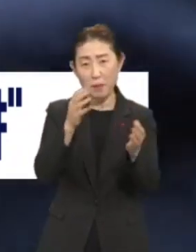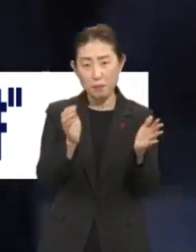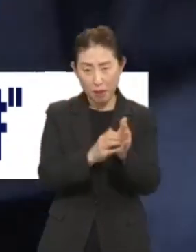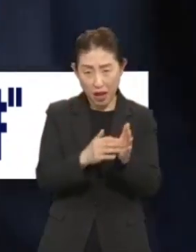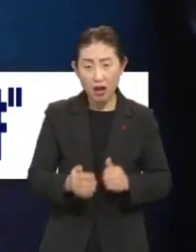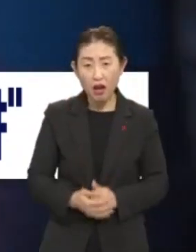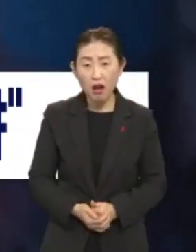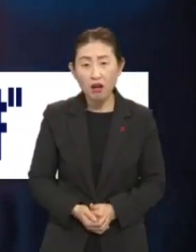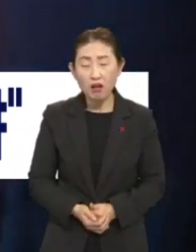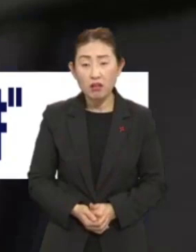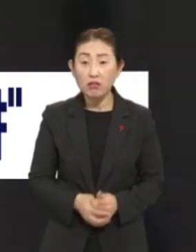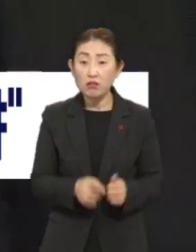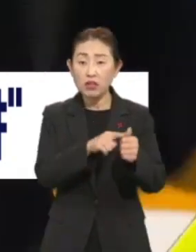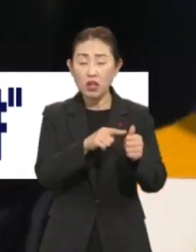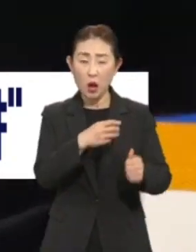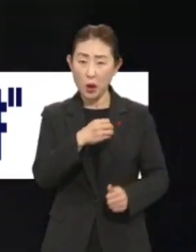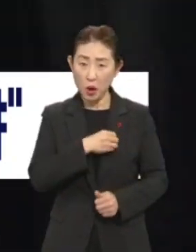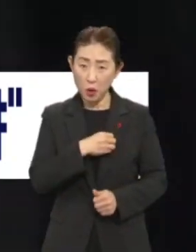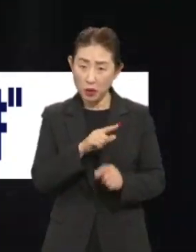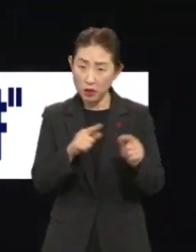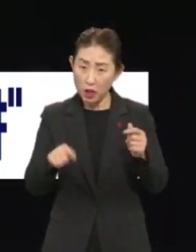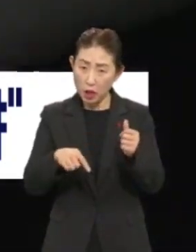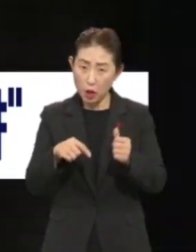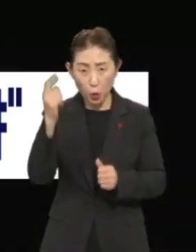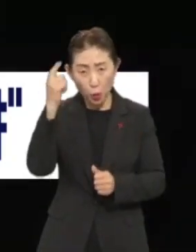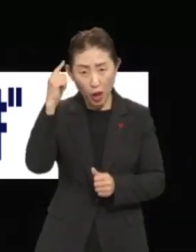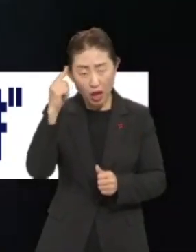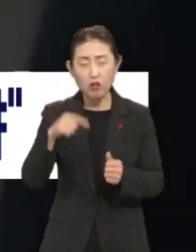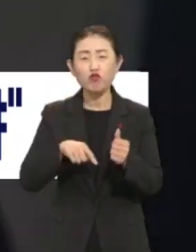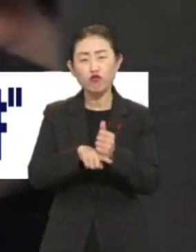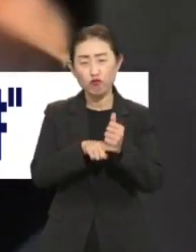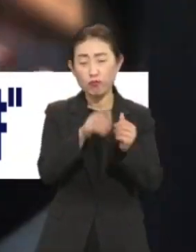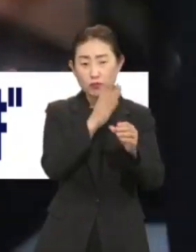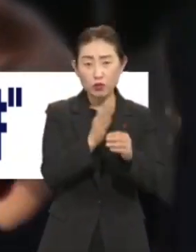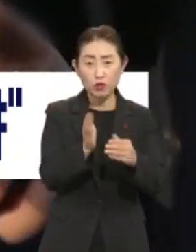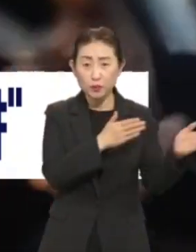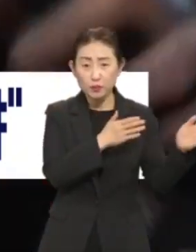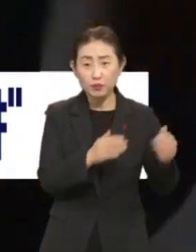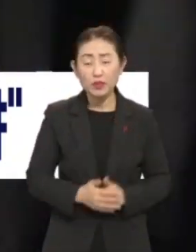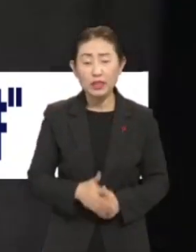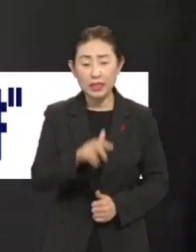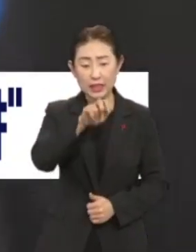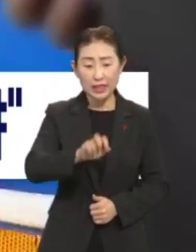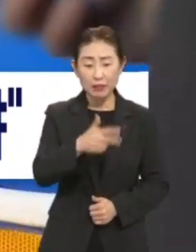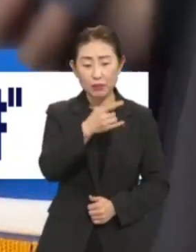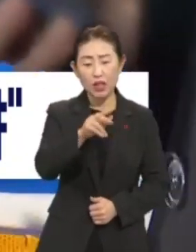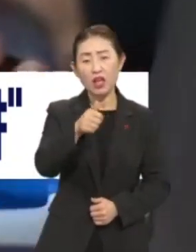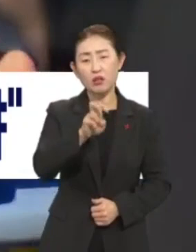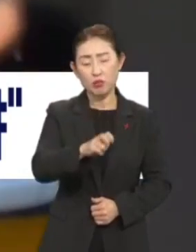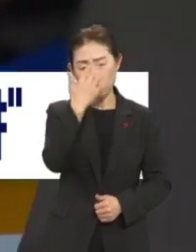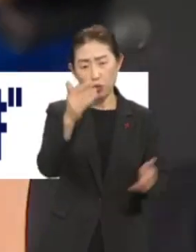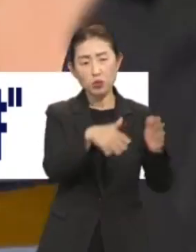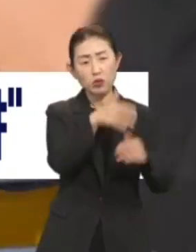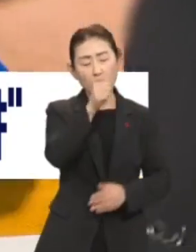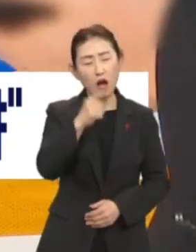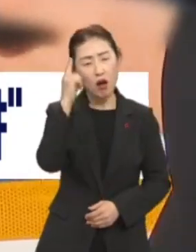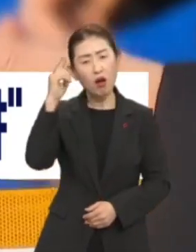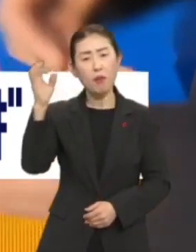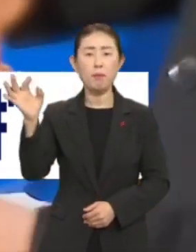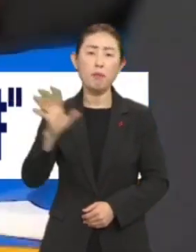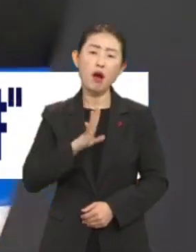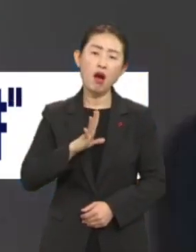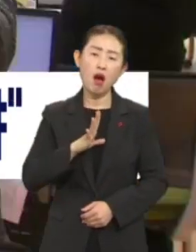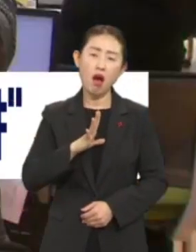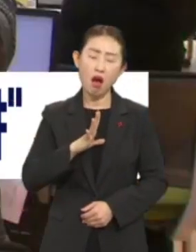피의자의 당원 여부 등 정확한 범행 동기를 조사하고 있습니다 이와 관련해 김태 충남지사는 있어서는 안 되는